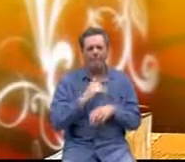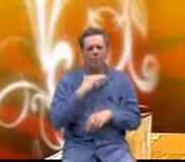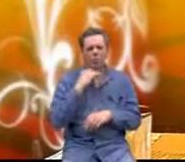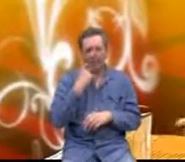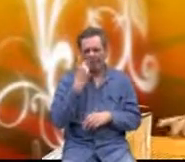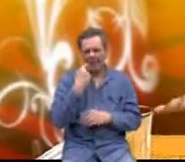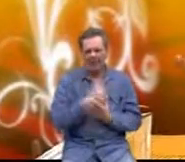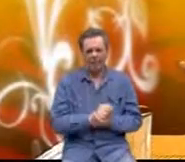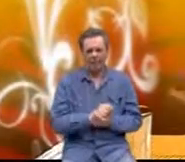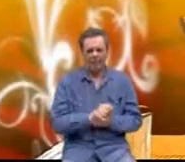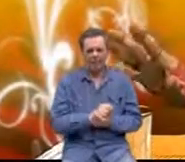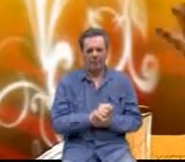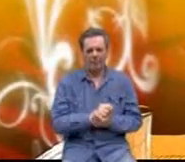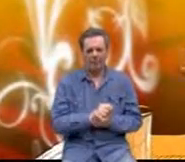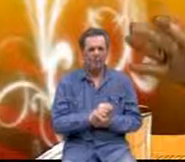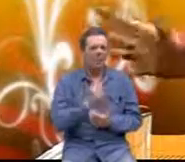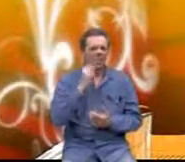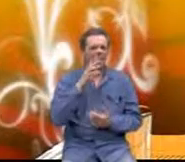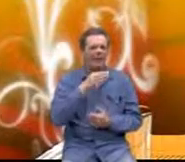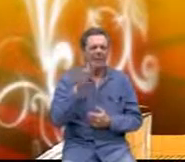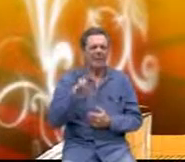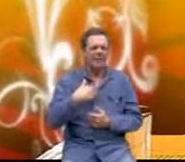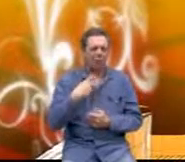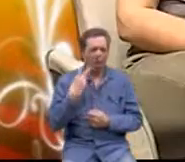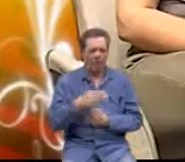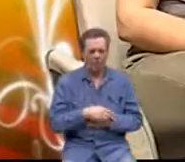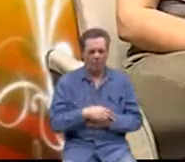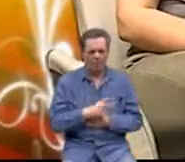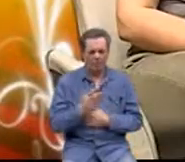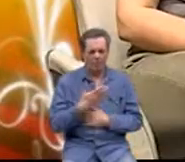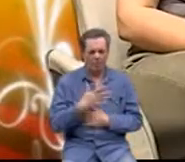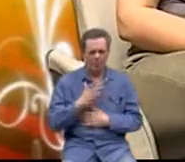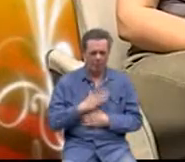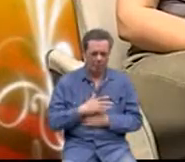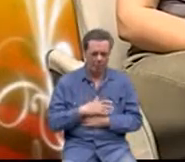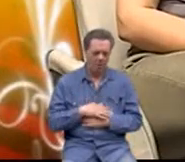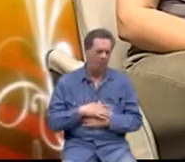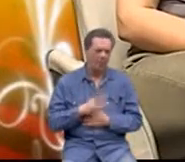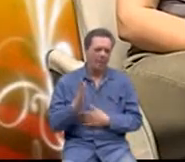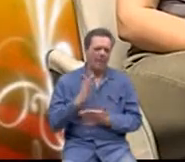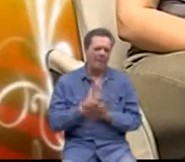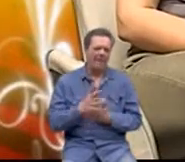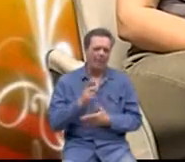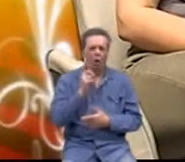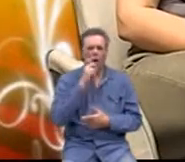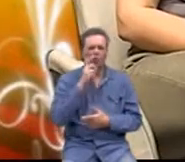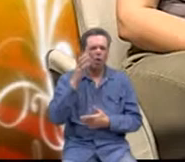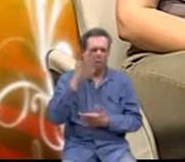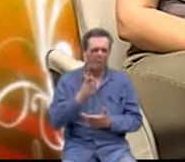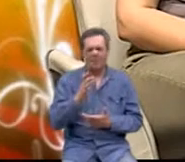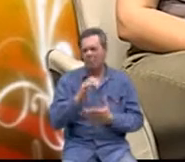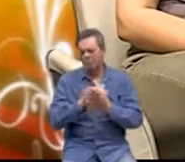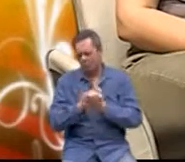subota, nedjelja. Može. Svaki dan ima svoju vrijednost. Evo. Dakle, pozivamo sve građane, ne samo sa područja Črnomerca, nego i njihove